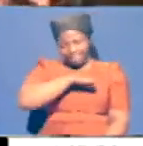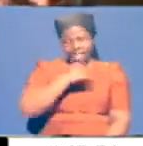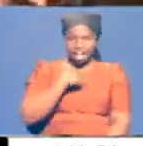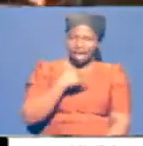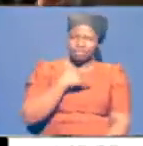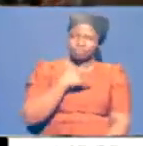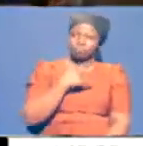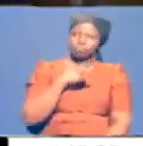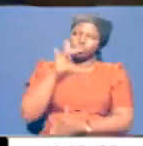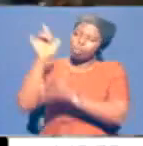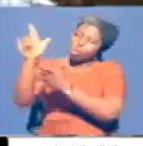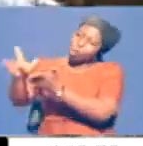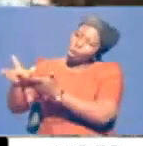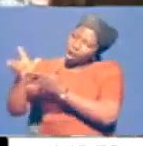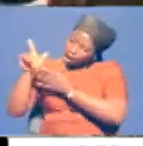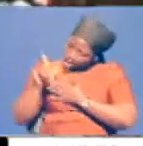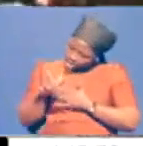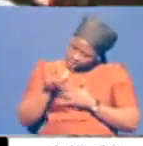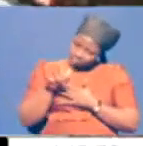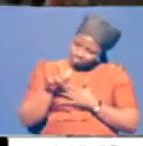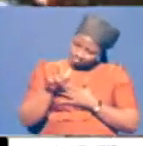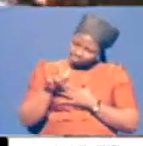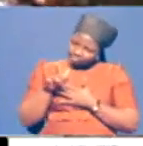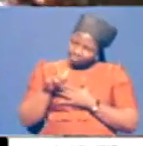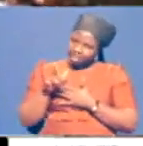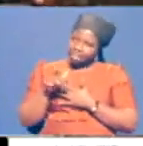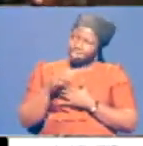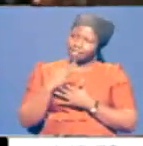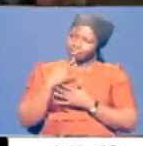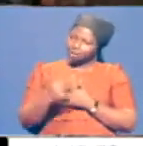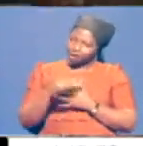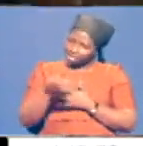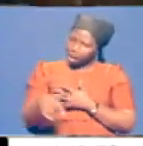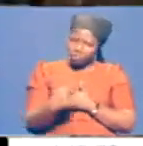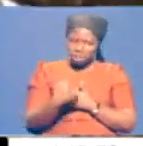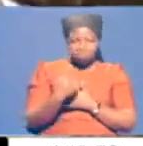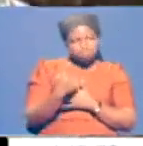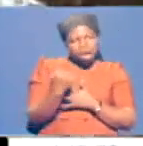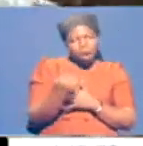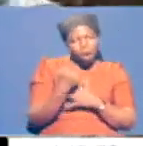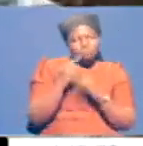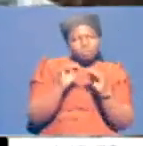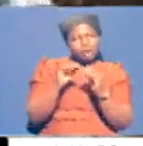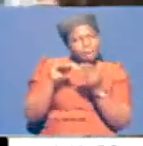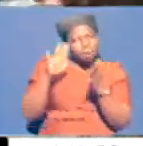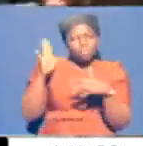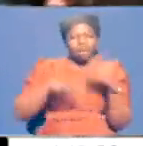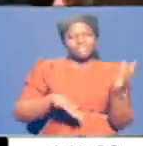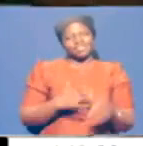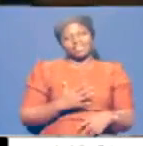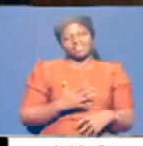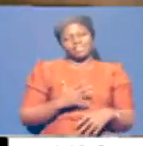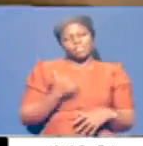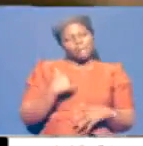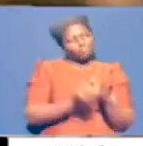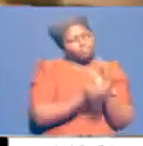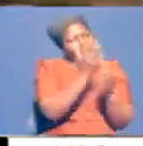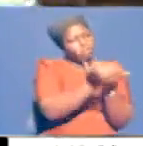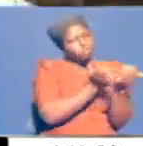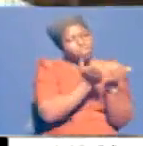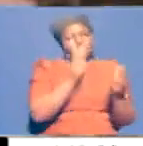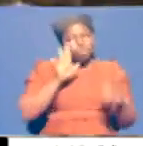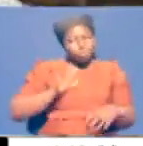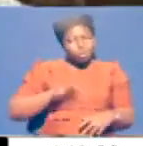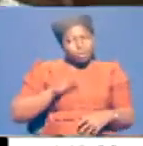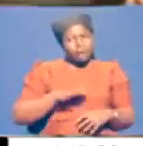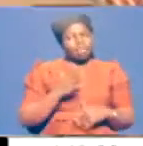wala tatu. Tumeka pesa wa mama wana biashara. Na watu walitarget zile vibanda ambao zimewekwa mali peke